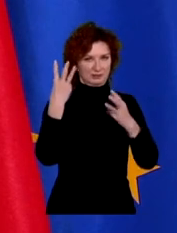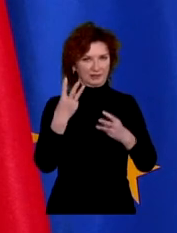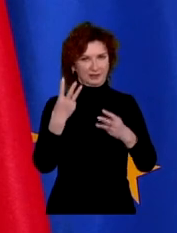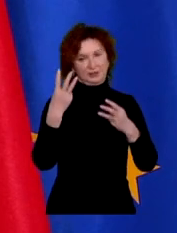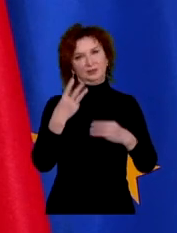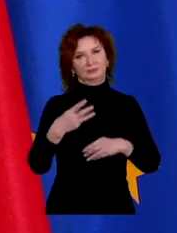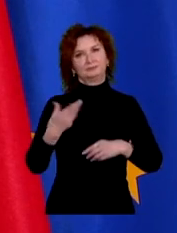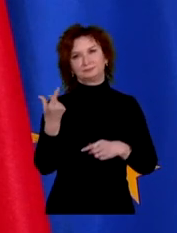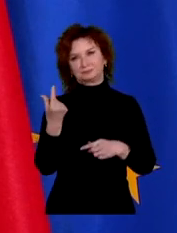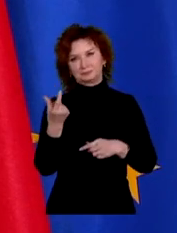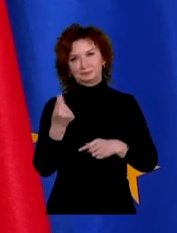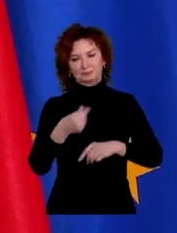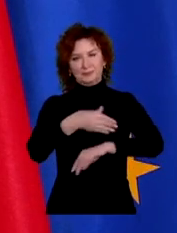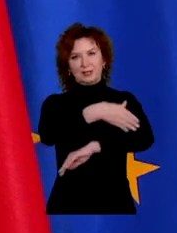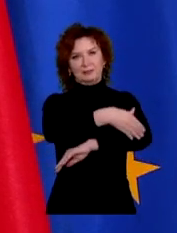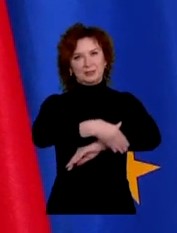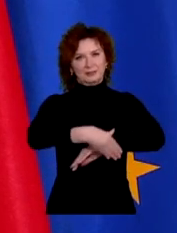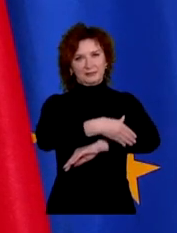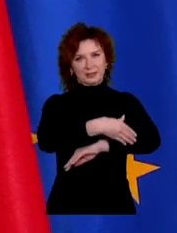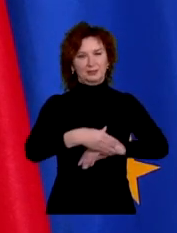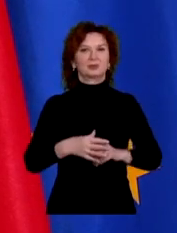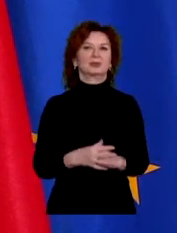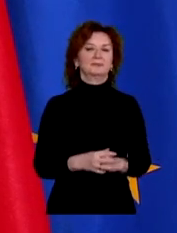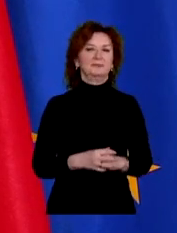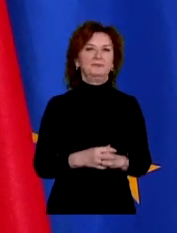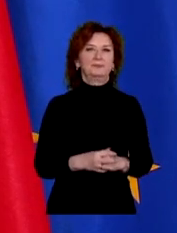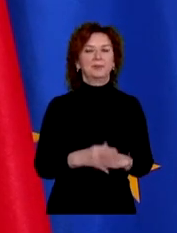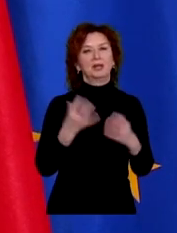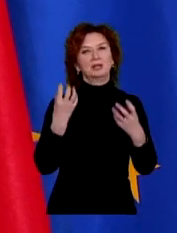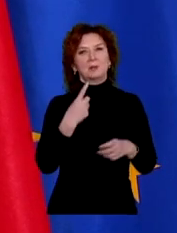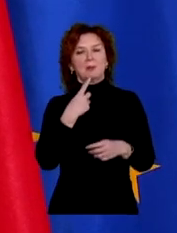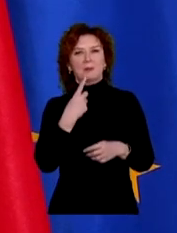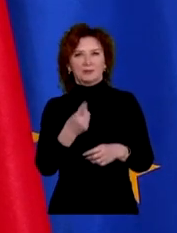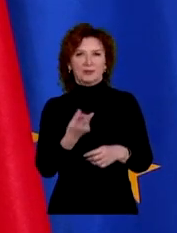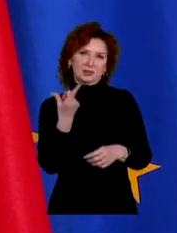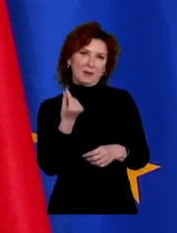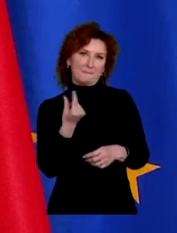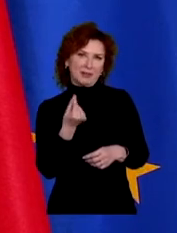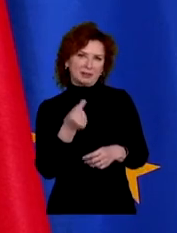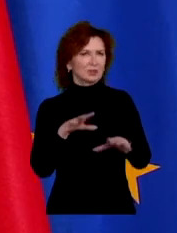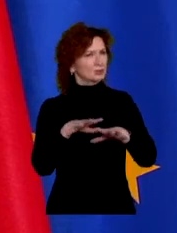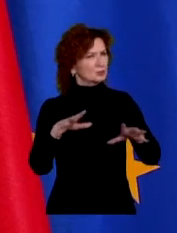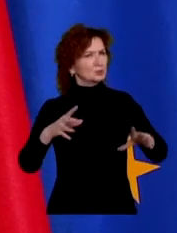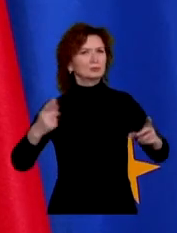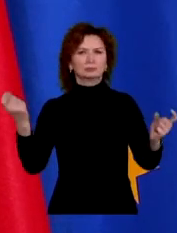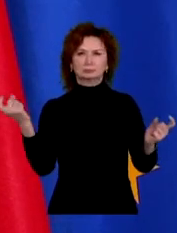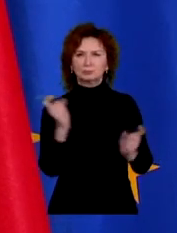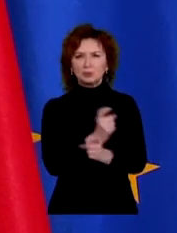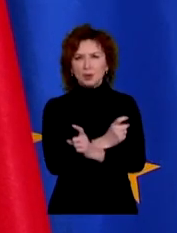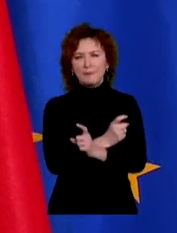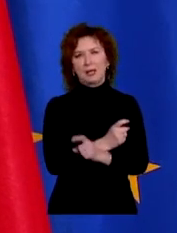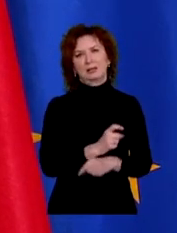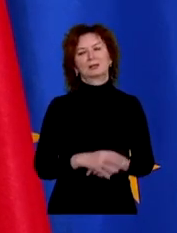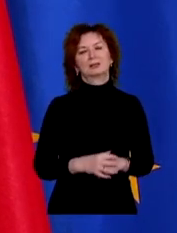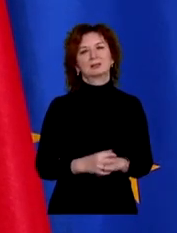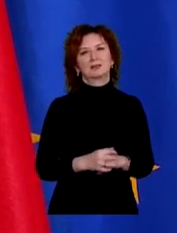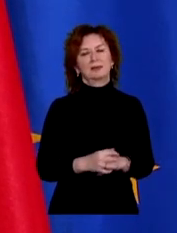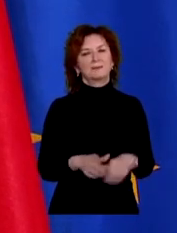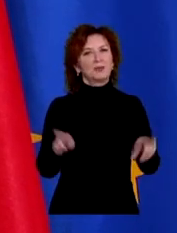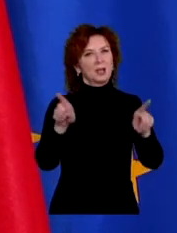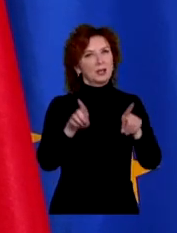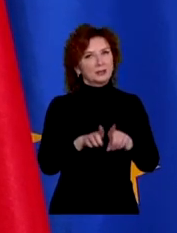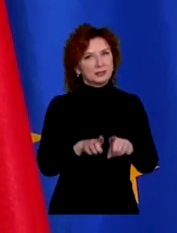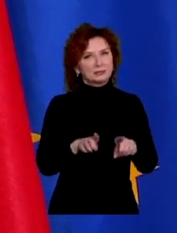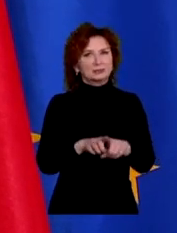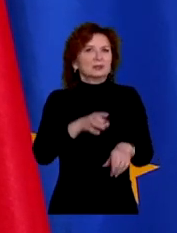Zresztą muszę państwu powiedzieć, że partnerzy, i są to duże państwa, są to nasi duzi partnerzy także w warstwie